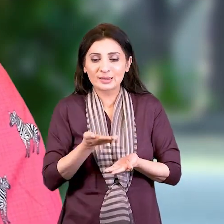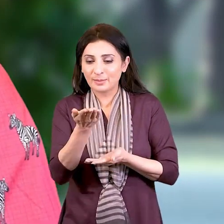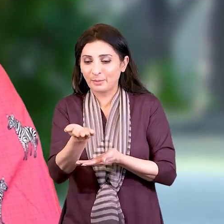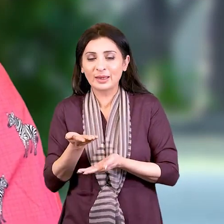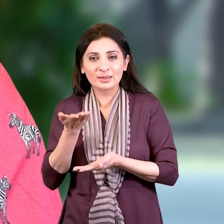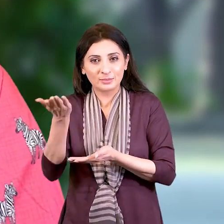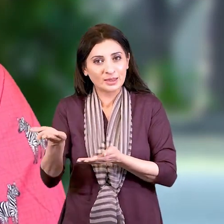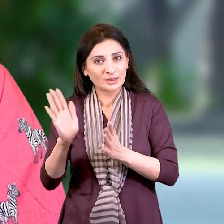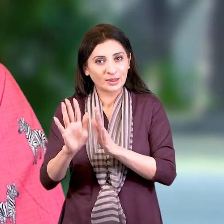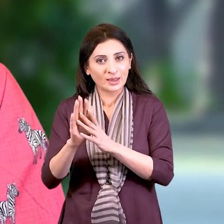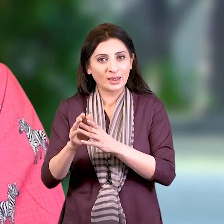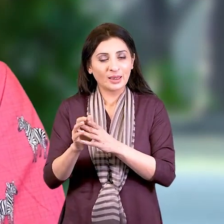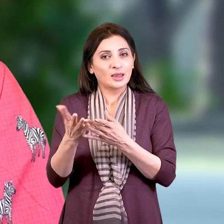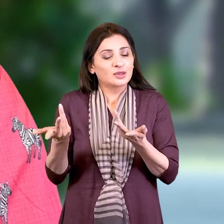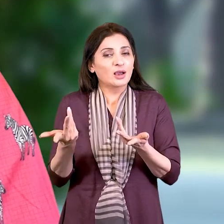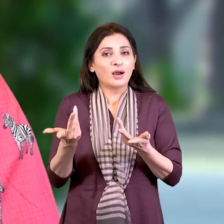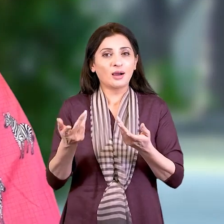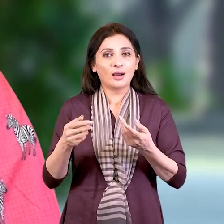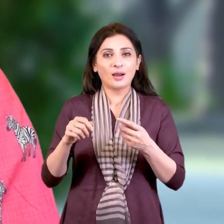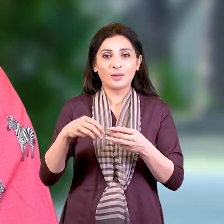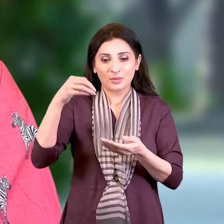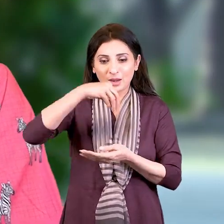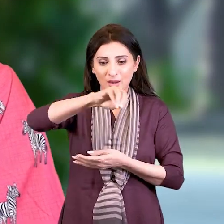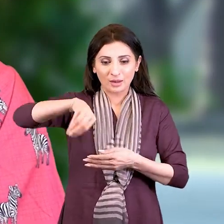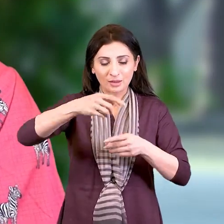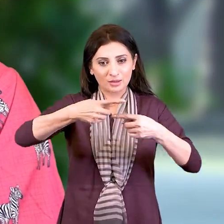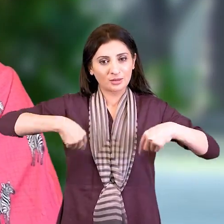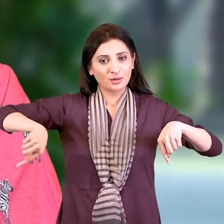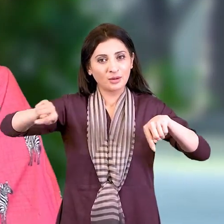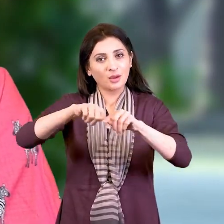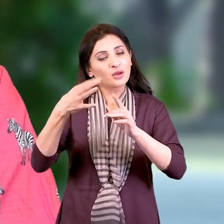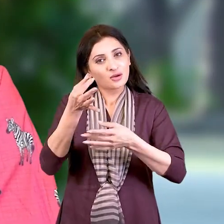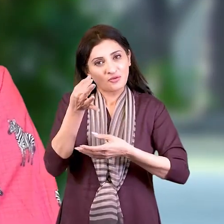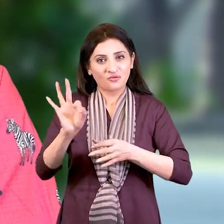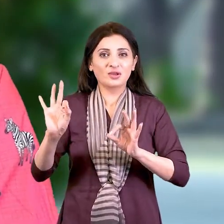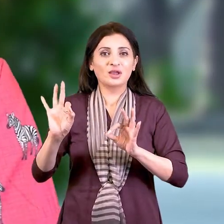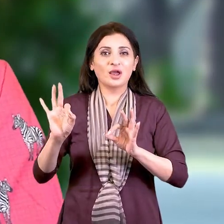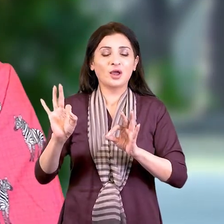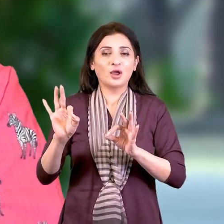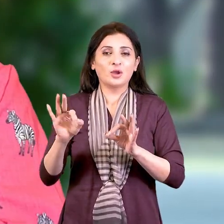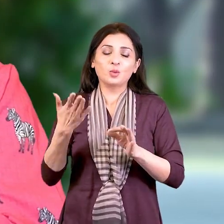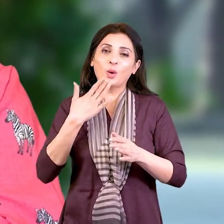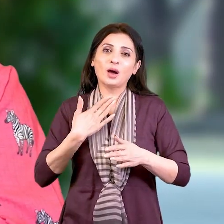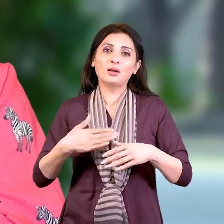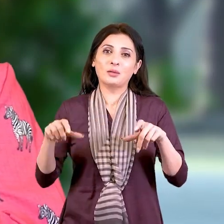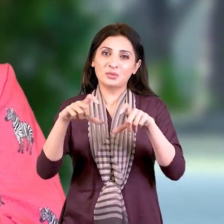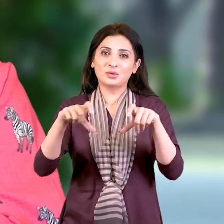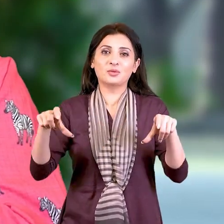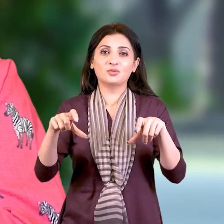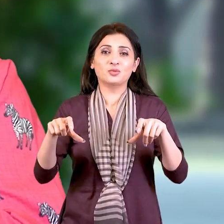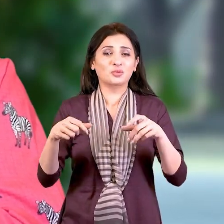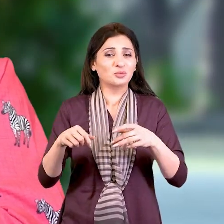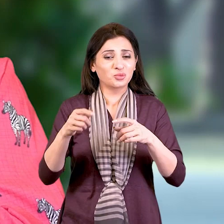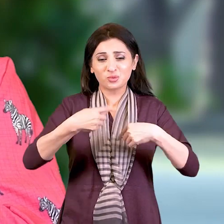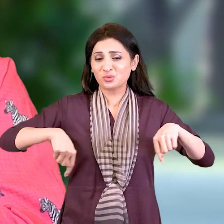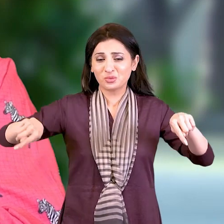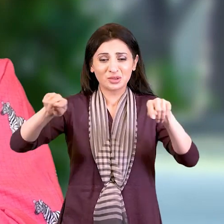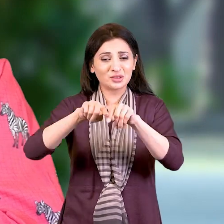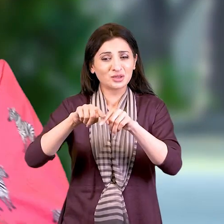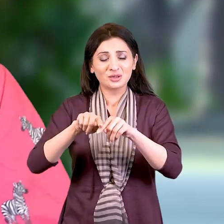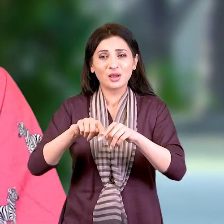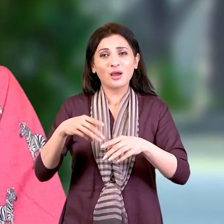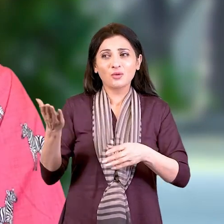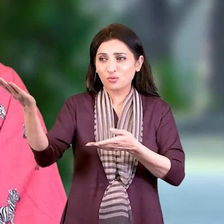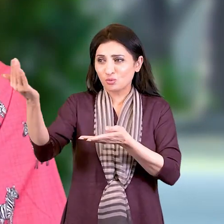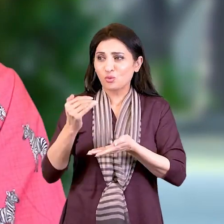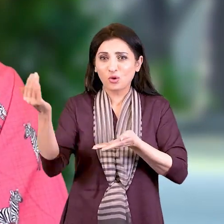your customers and that's it. आपका kitchen free है, आपकी अगर पार्टी हो रही है, your kitchen is not getting, usually होता है कि घर में पार्टी होती है, kitchen का